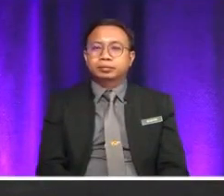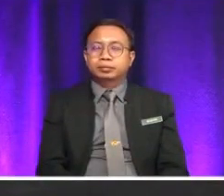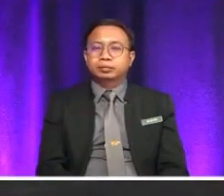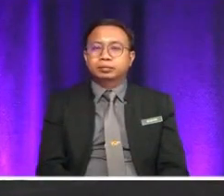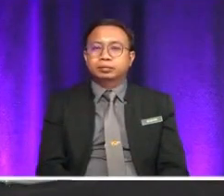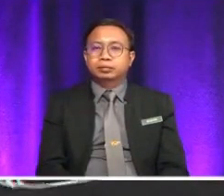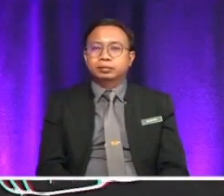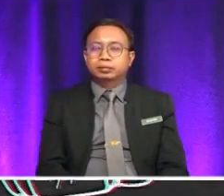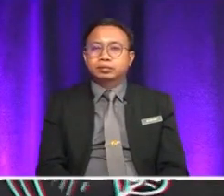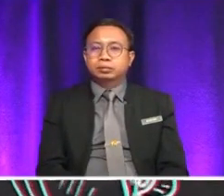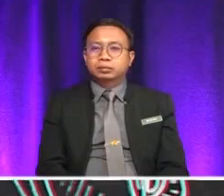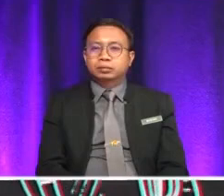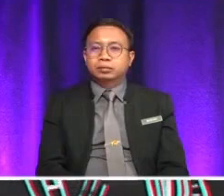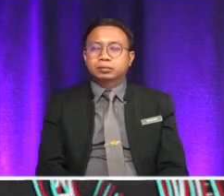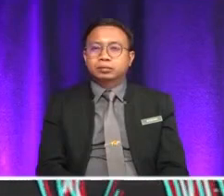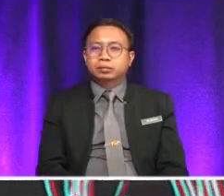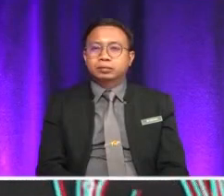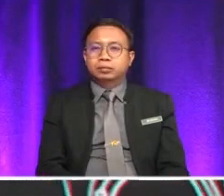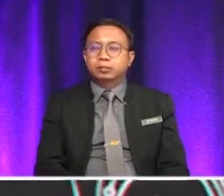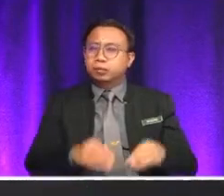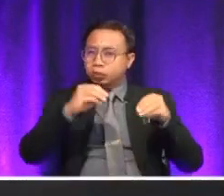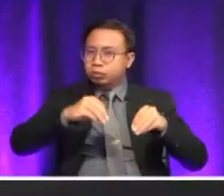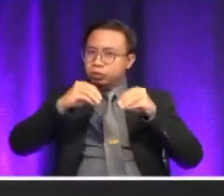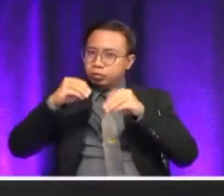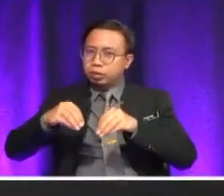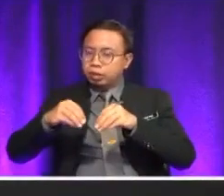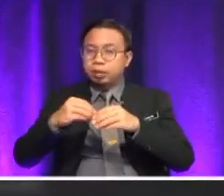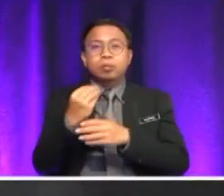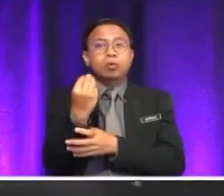Main basikal ke? Tanam pokok.